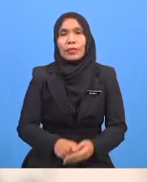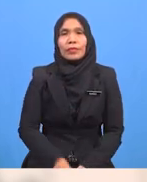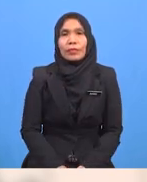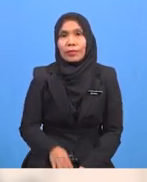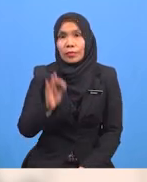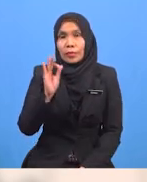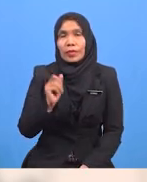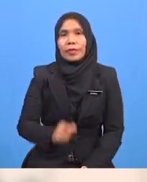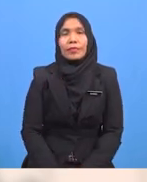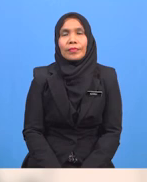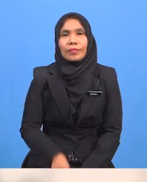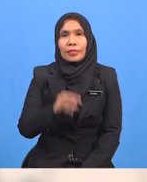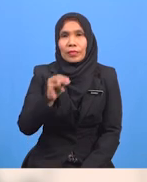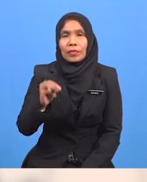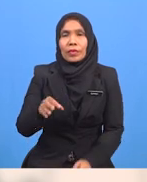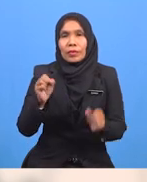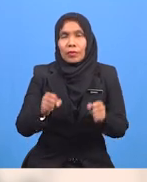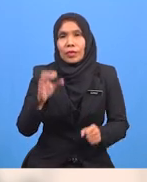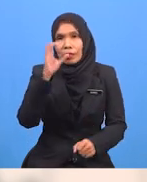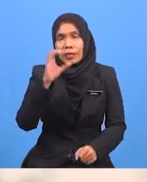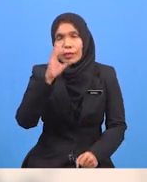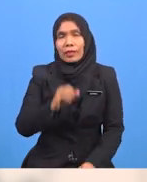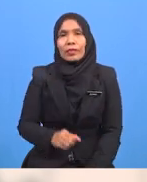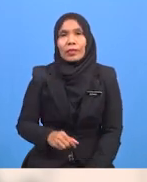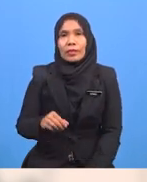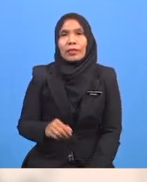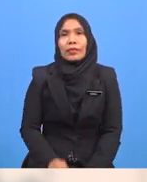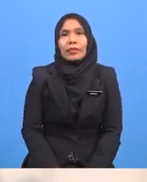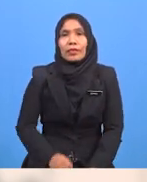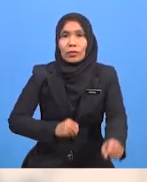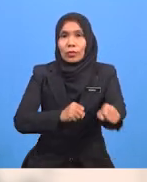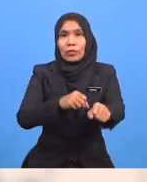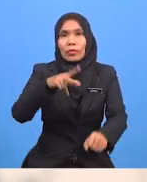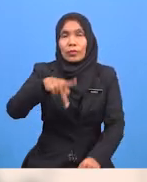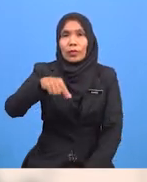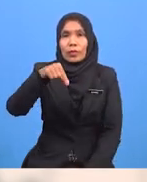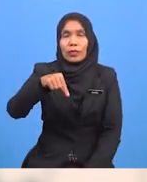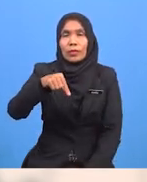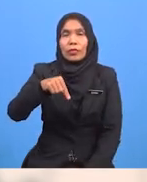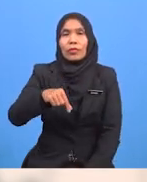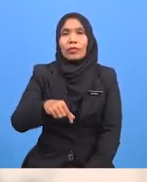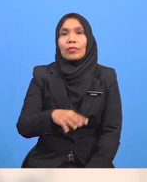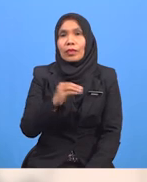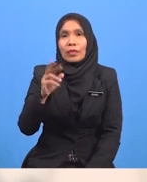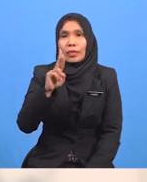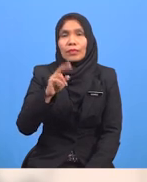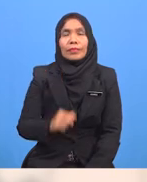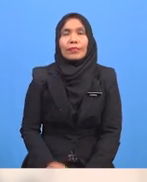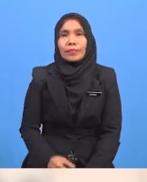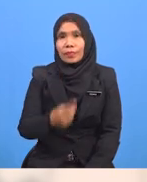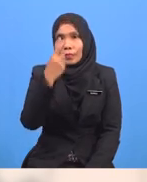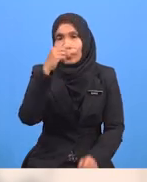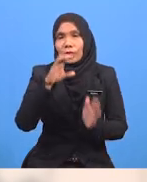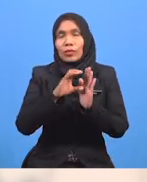murid-murid boleh mencari sudut kanopi atau Q atau er untuk contoh ini